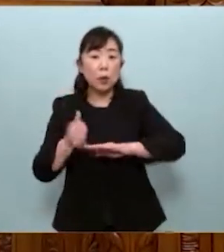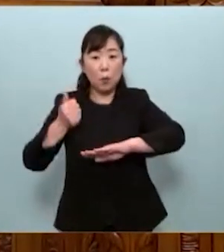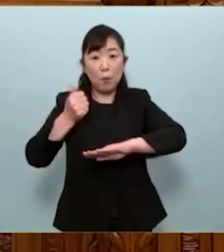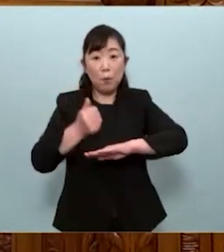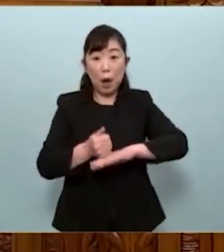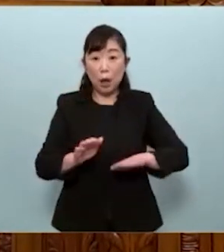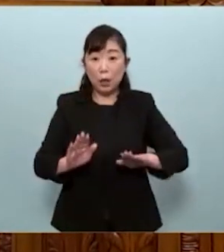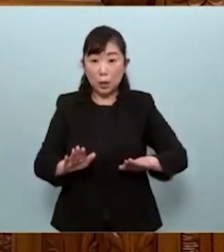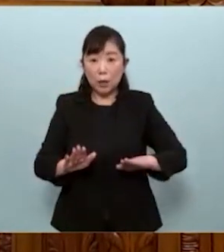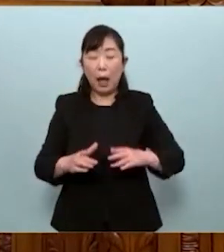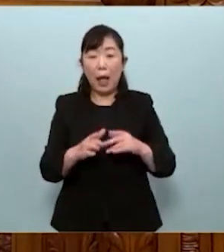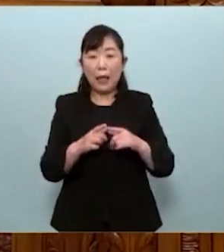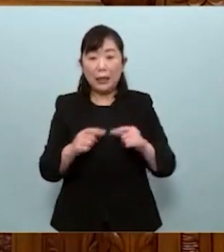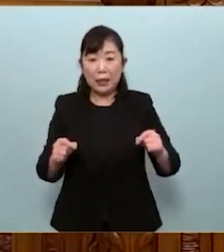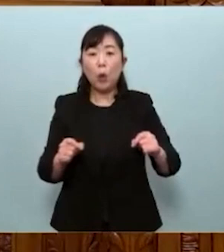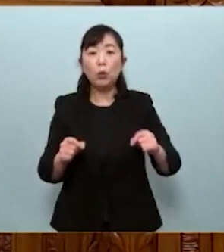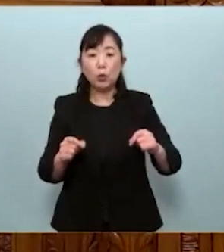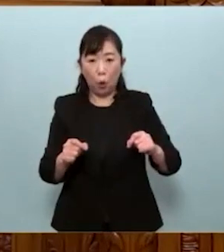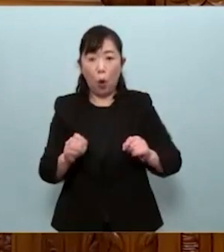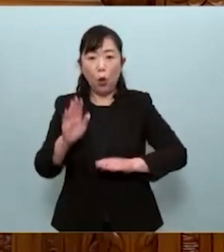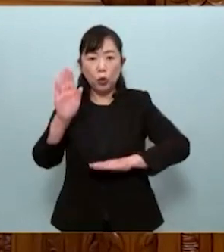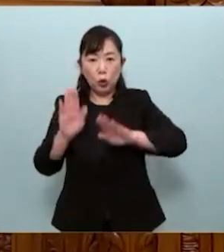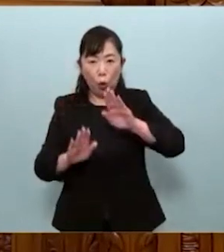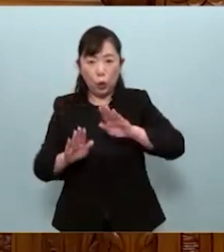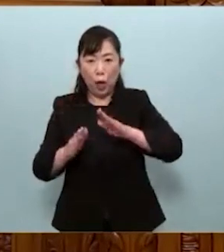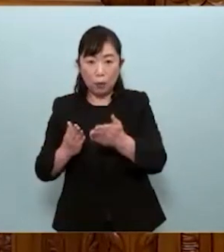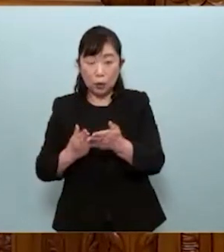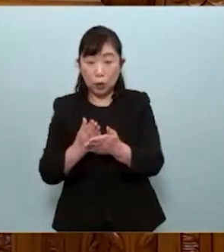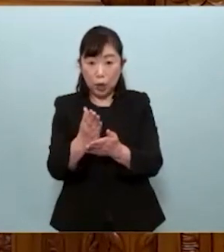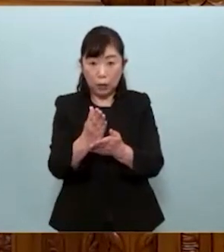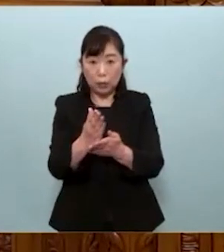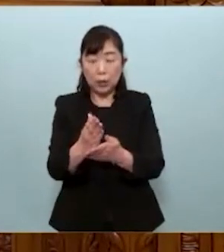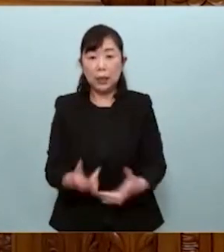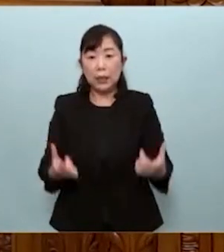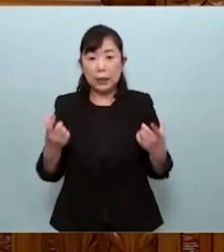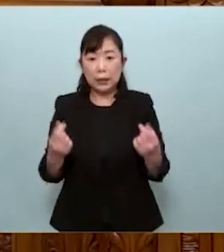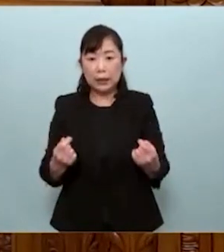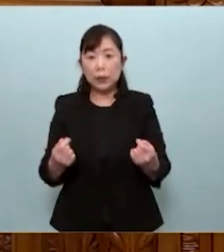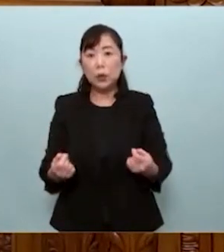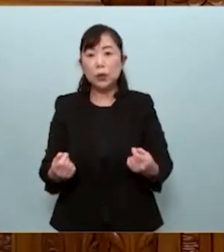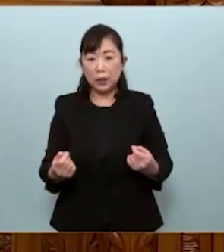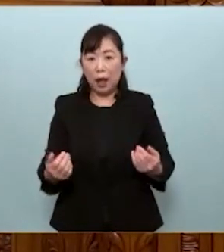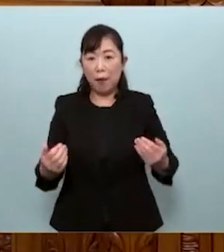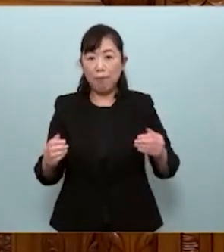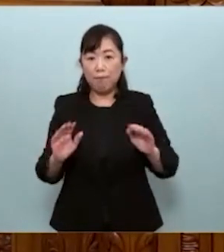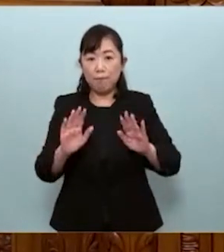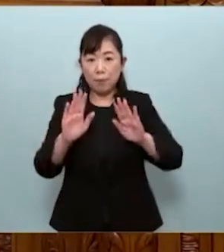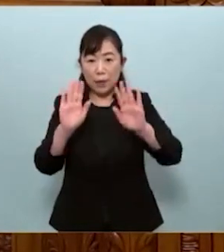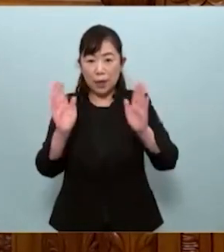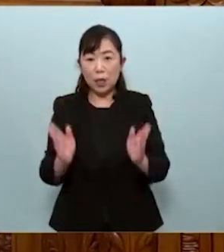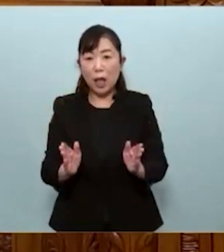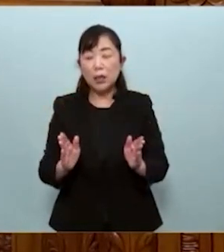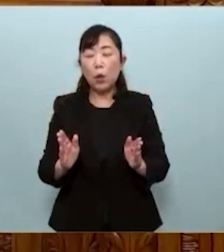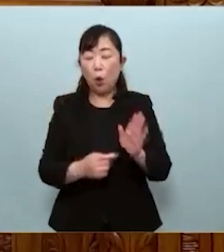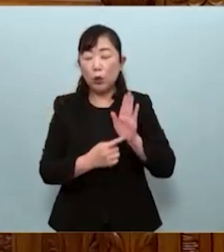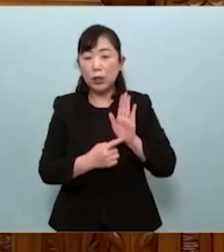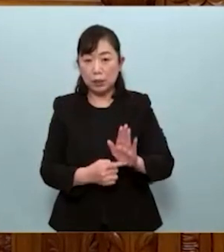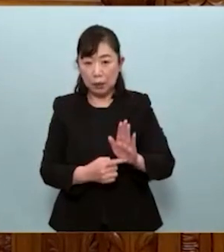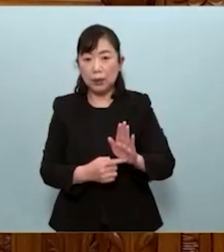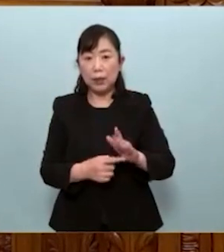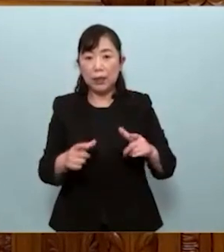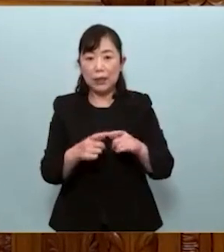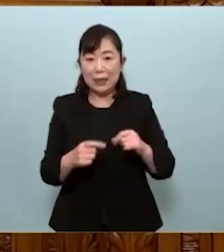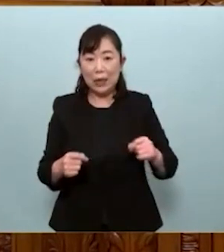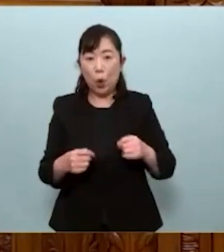今、我が国の原理原則を曲げることなく、毅然とした態度を取り、日本企業の利益を守ることを大前提